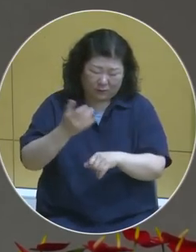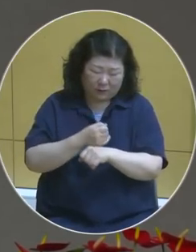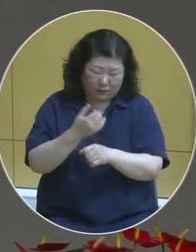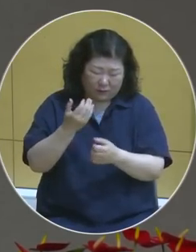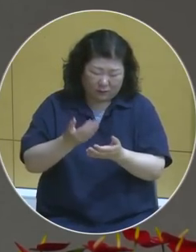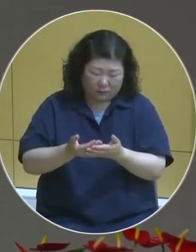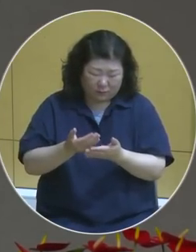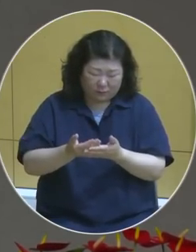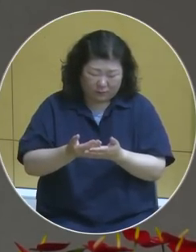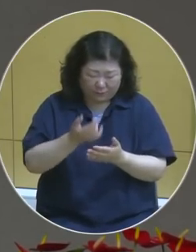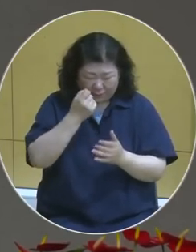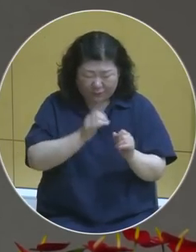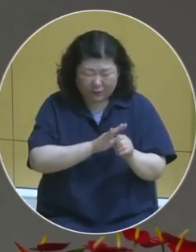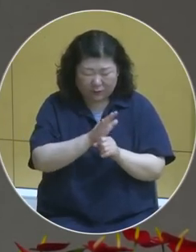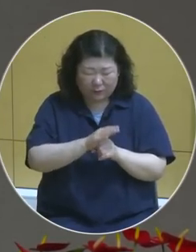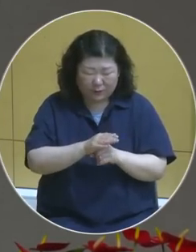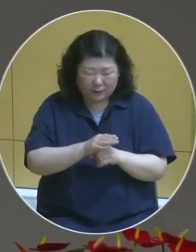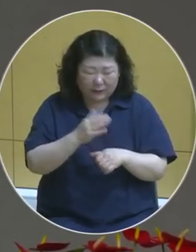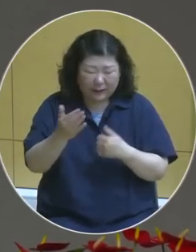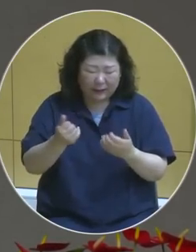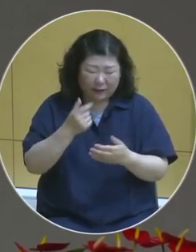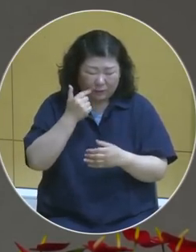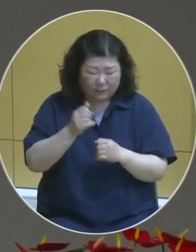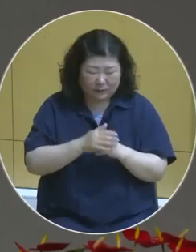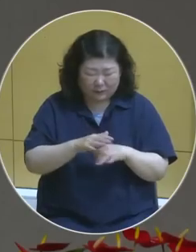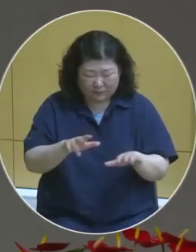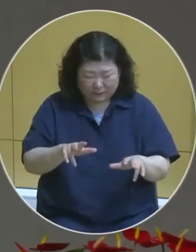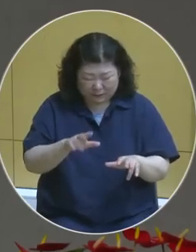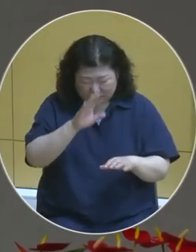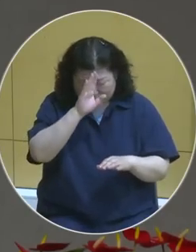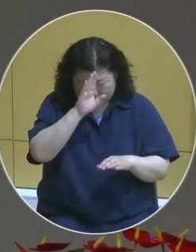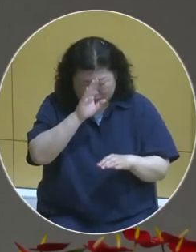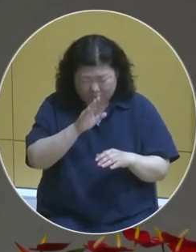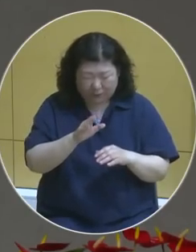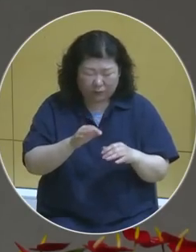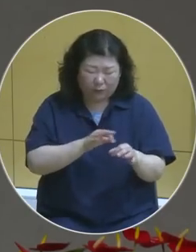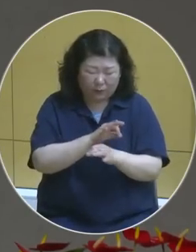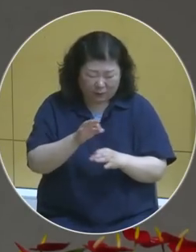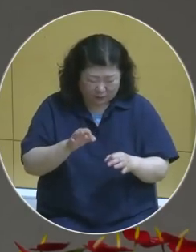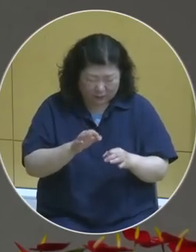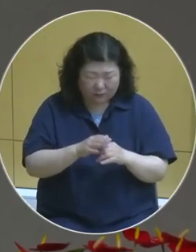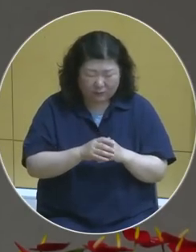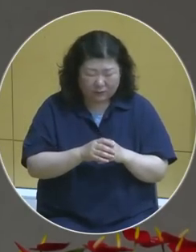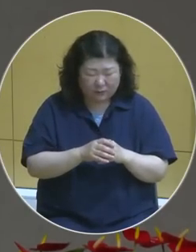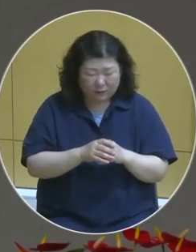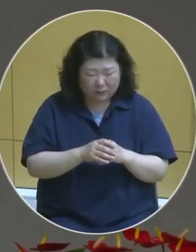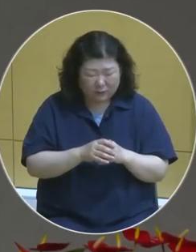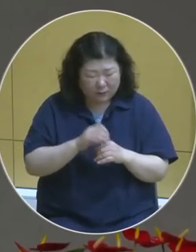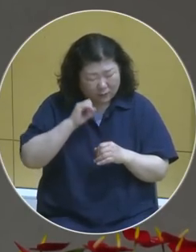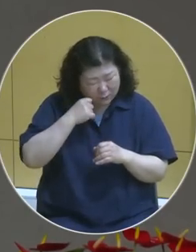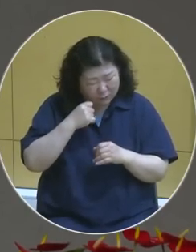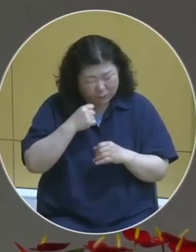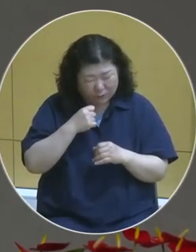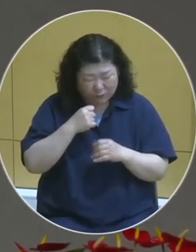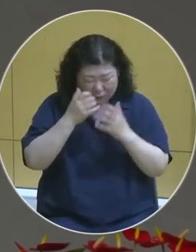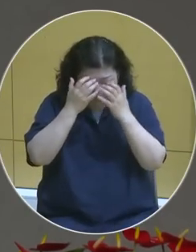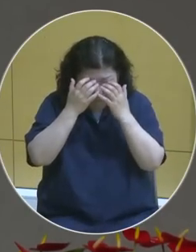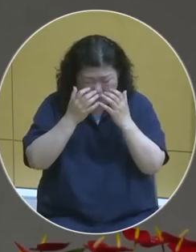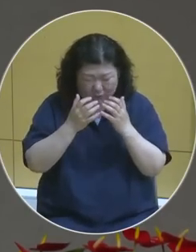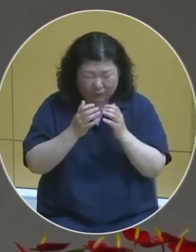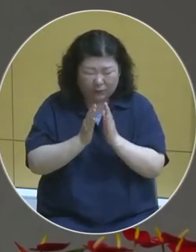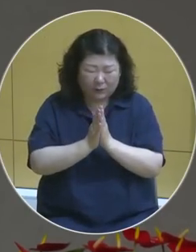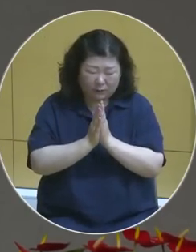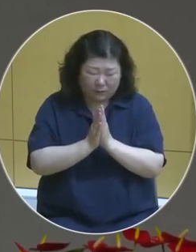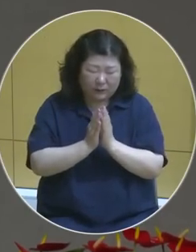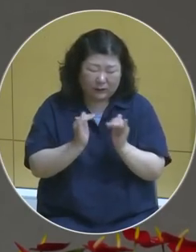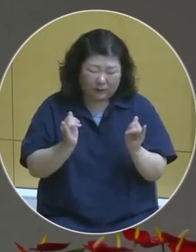궁휼하신 하나님 아버지, 특별히 이 시간 질병으로 또한 경제적인 고통으로 힘들어하는 저희 성도들을 위하여 기도합니다. 해결할 수